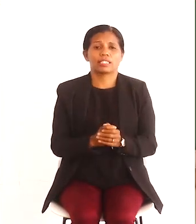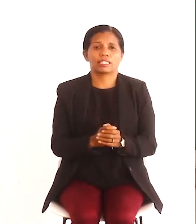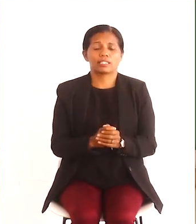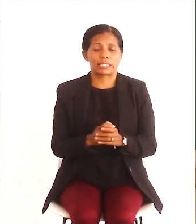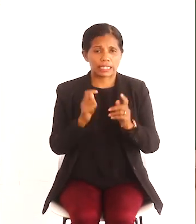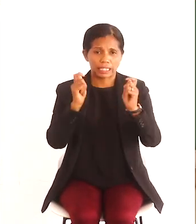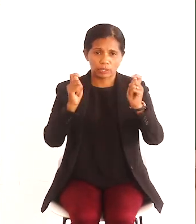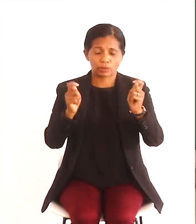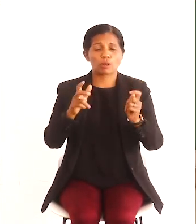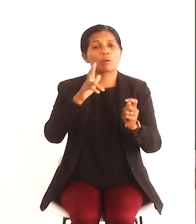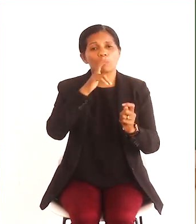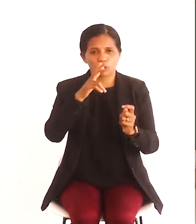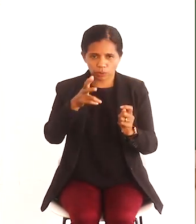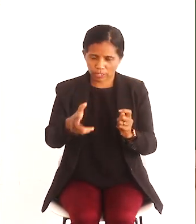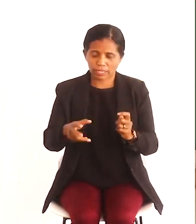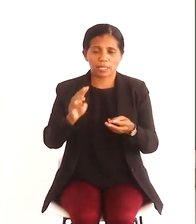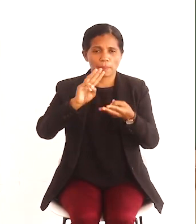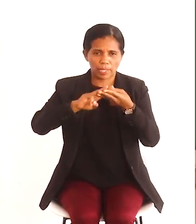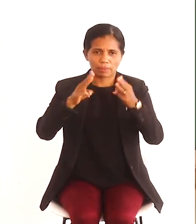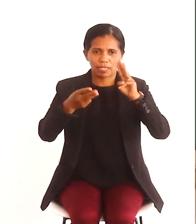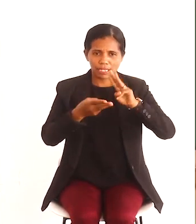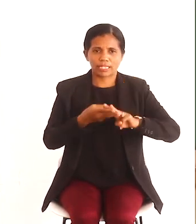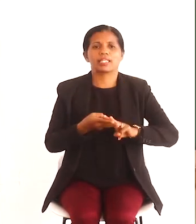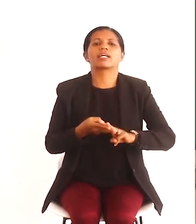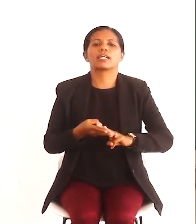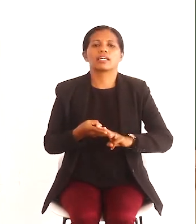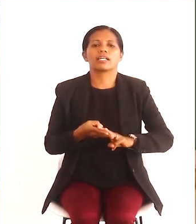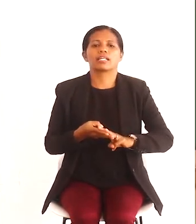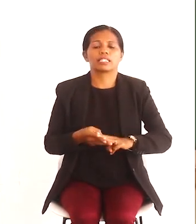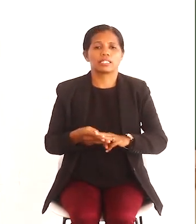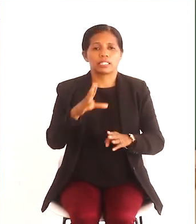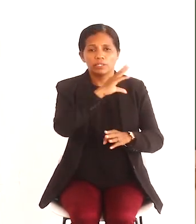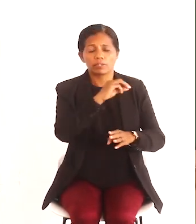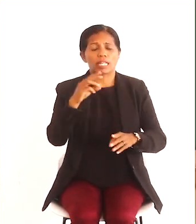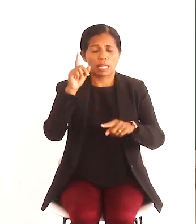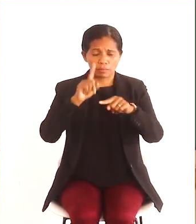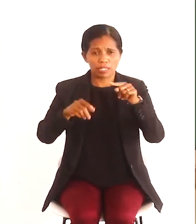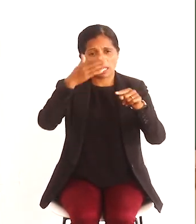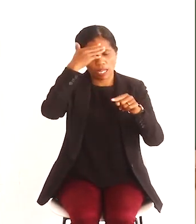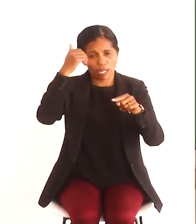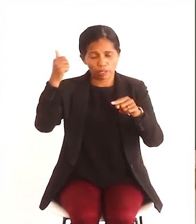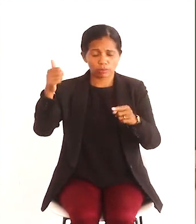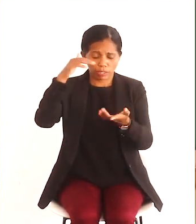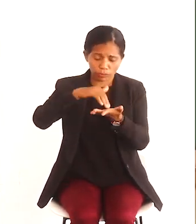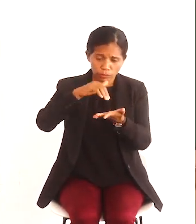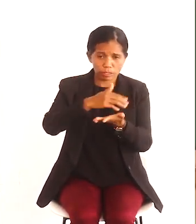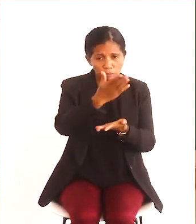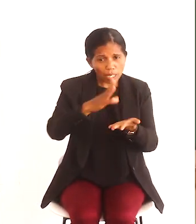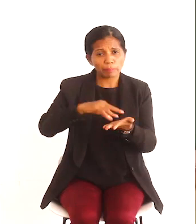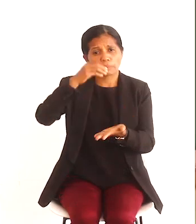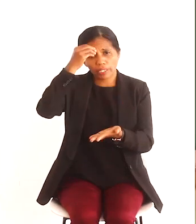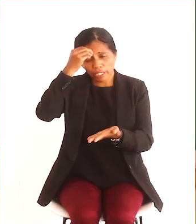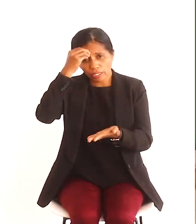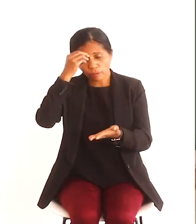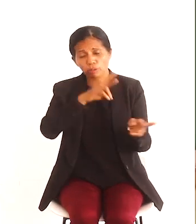disciplina tetun, português, no matemática. Nomos, que ta haluha estura buat nebe aprende tiha ona,